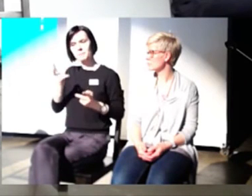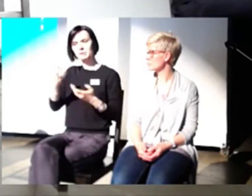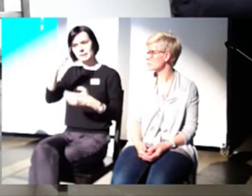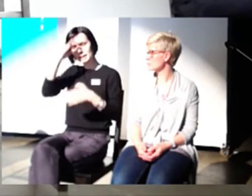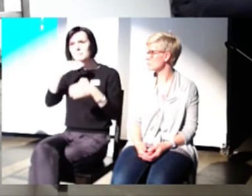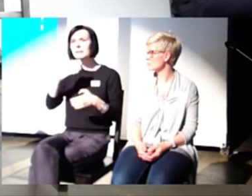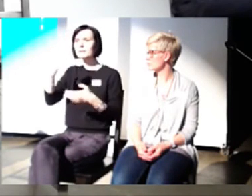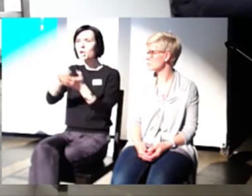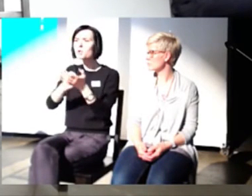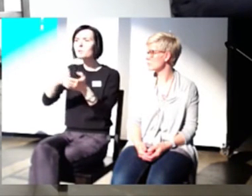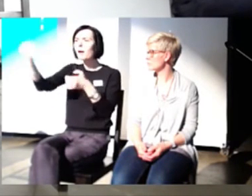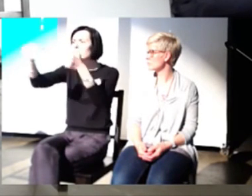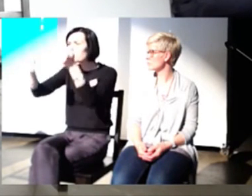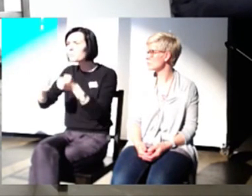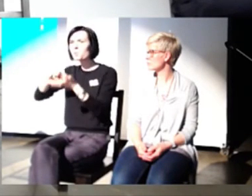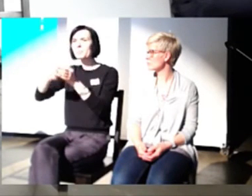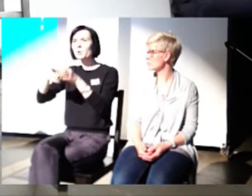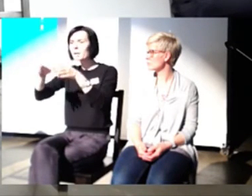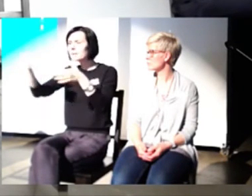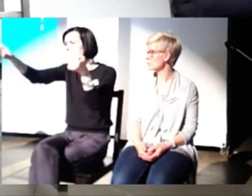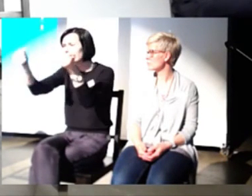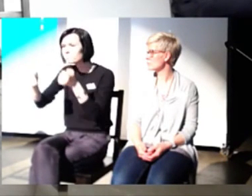loisi sellaisia hankkeita.